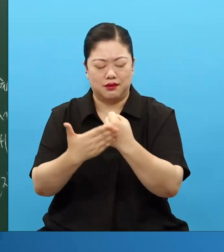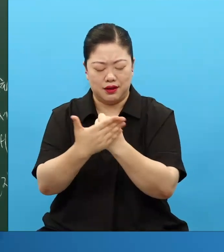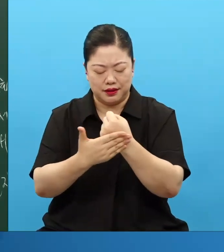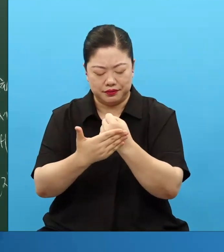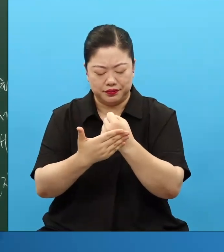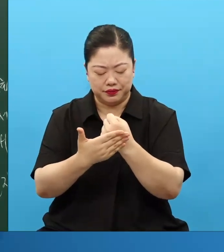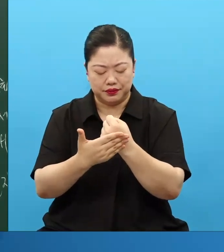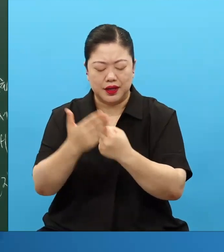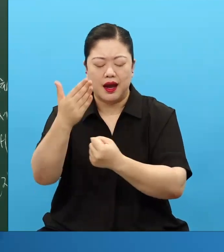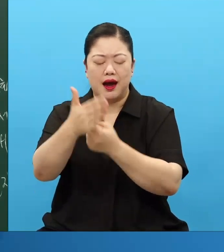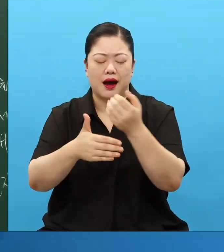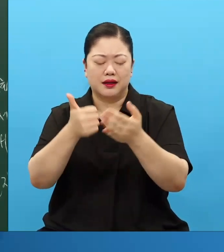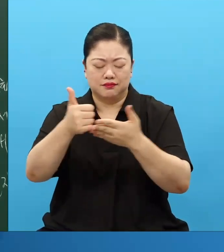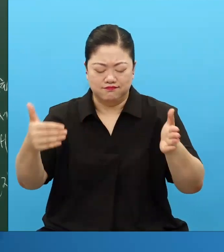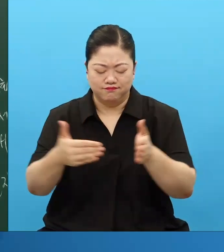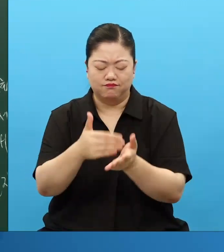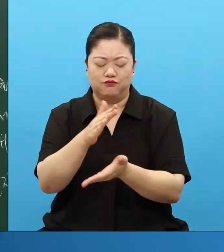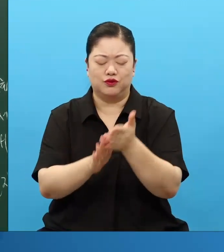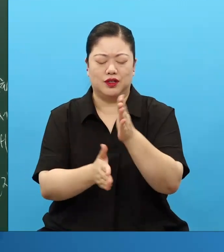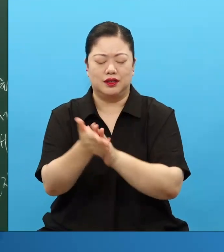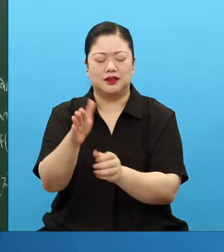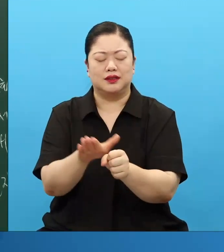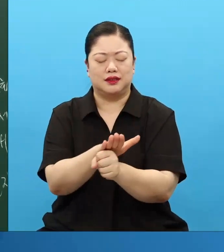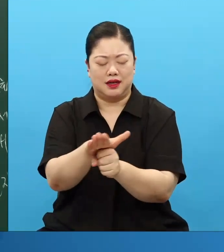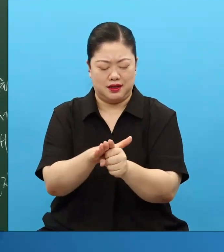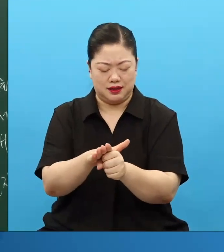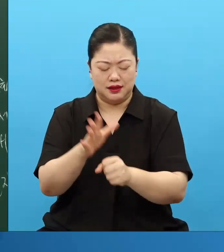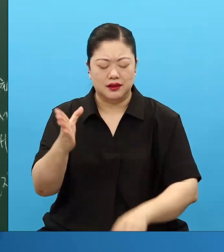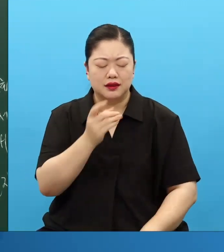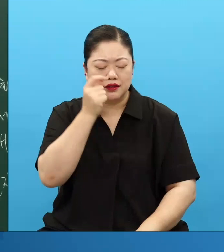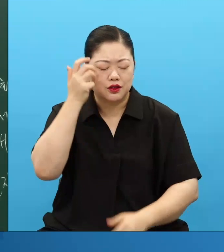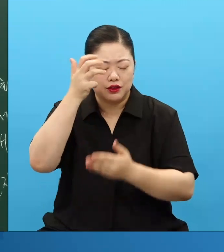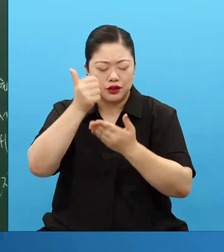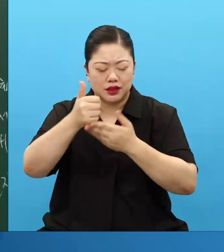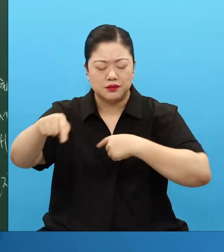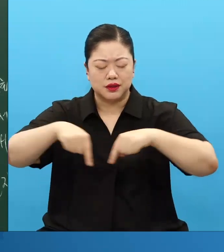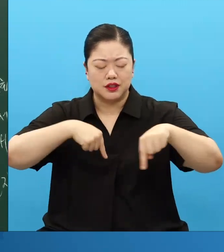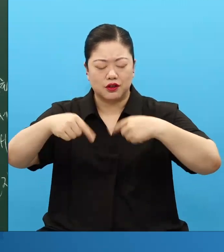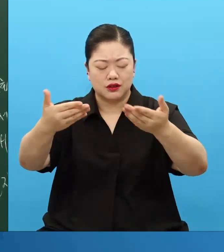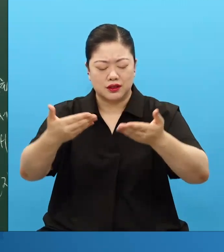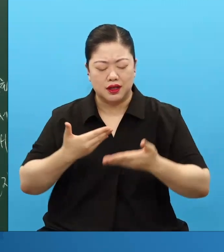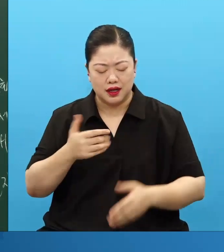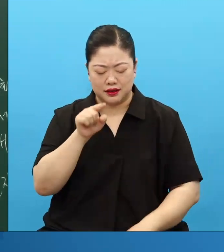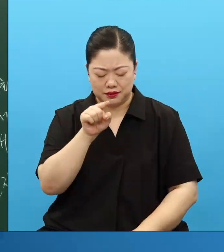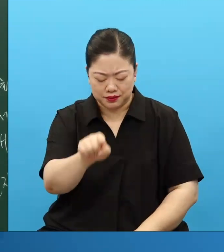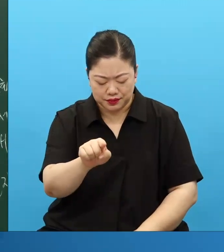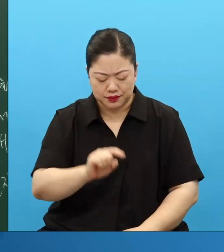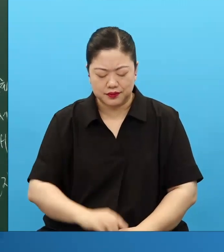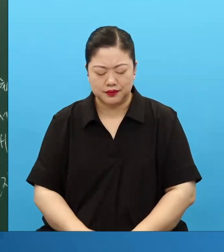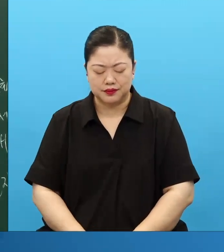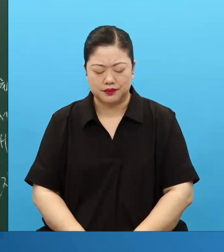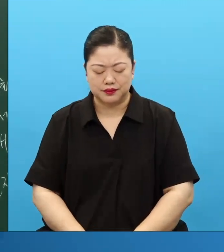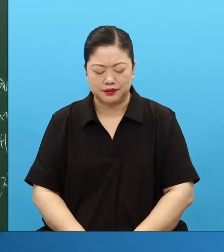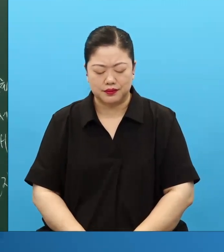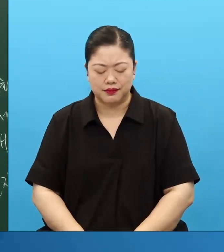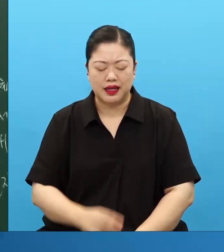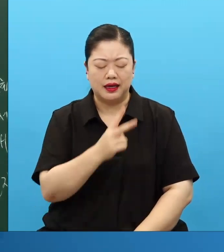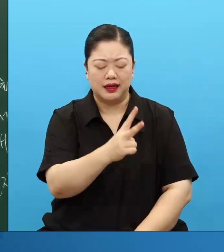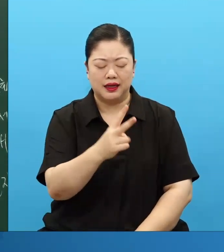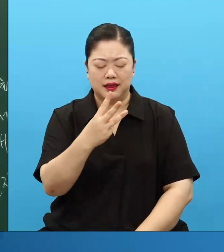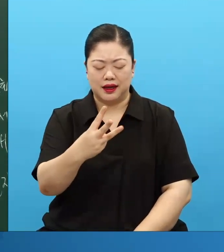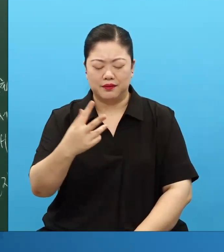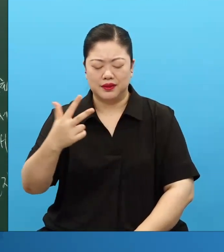축복이 각인 뿌리 체질되는 겁니다. That this blessing of the throne, this power, it becomes your imprint, root, and nature. 막을 수 없어요. That it